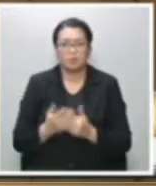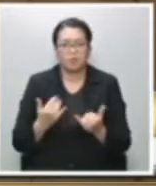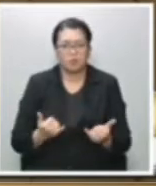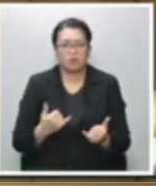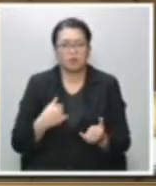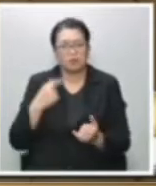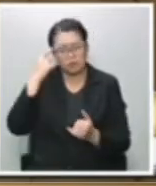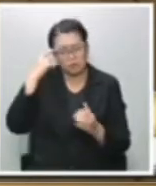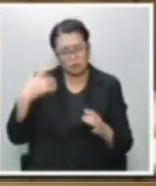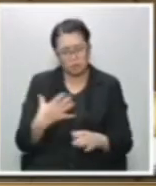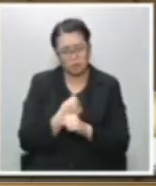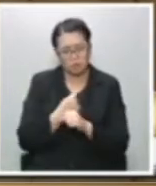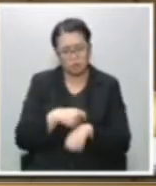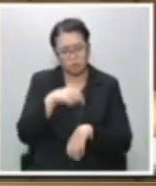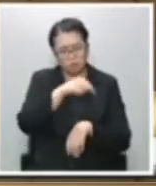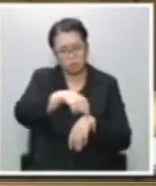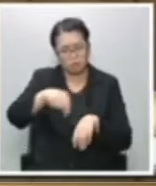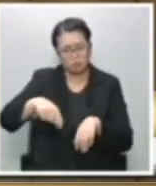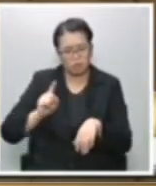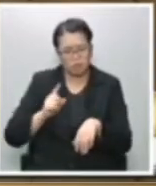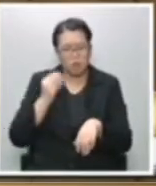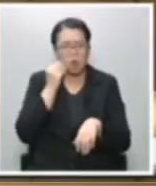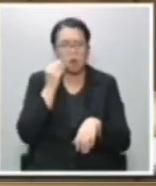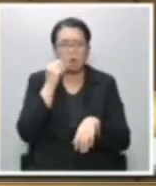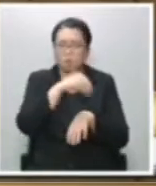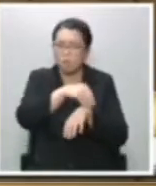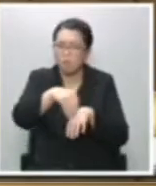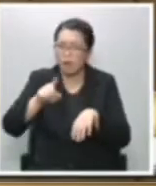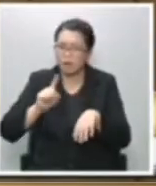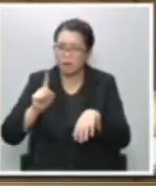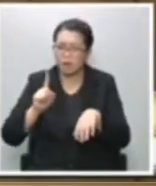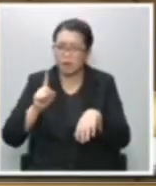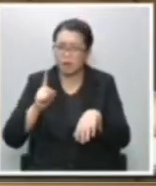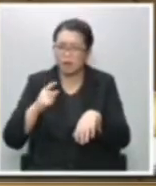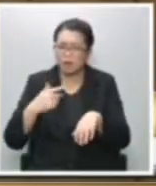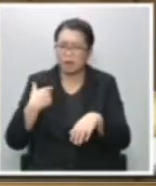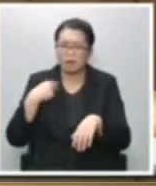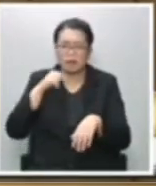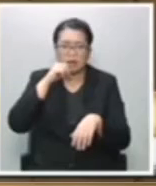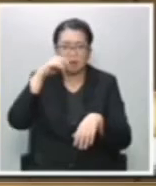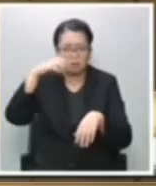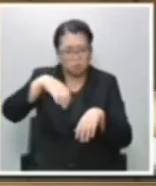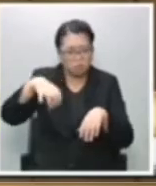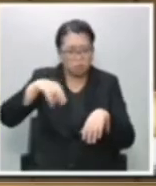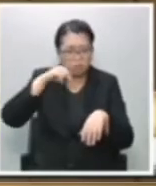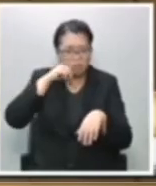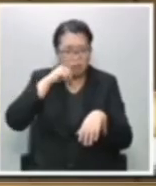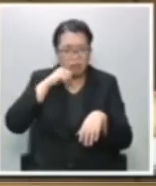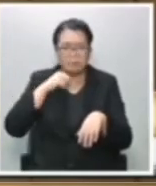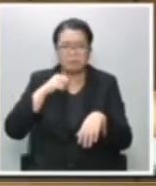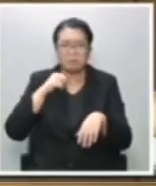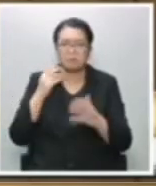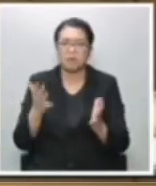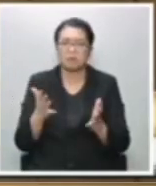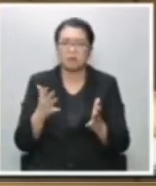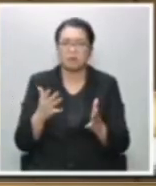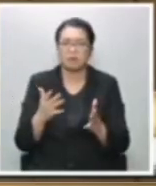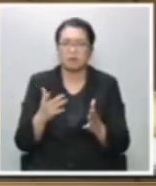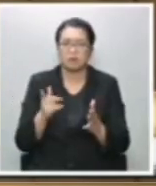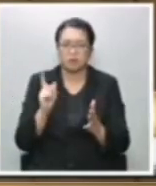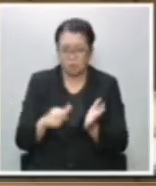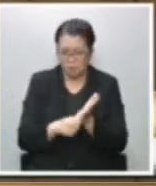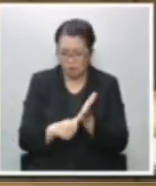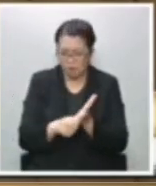ปว่าท้องถิ่นใดหมู่บ้านใดที่โดยเรียกประปาหมู่บ้านเนี่ยขาดแล้วมีแหล่งน้ำเราก็จะไปแ